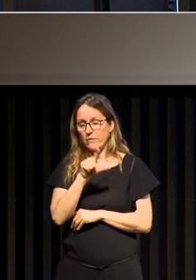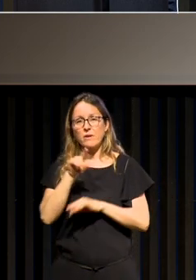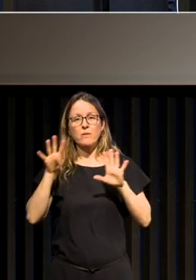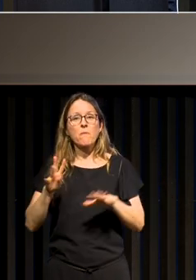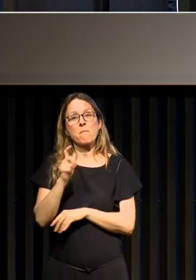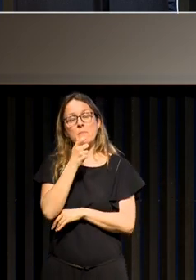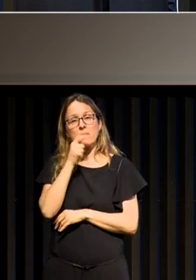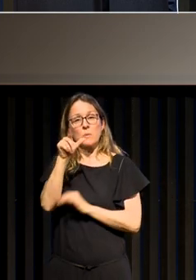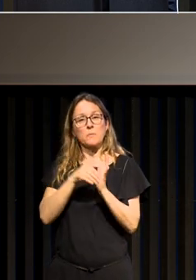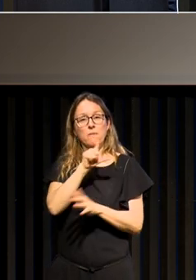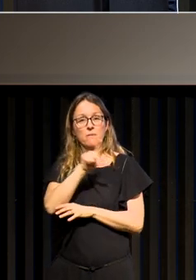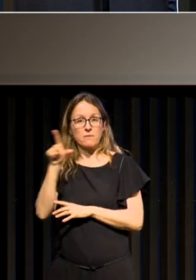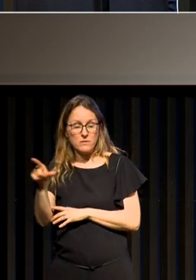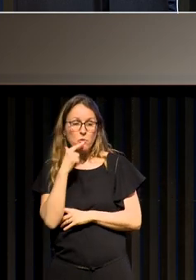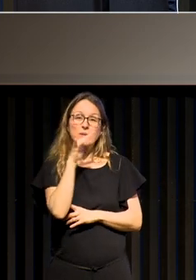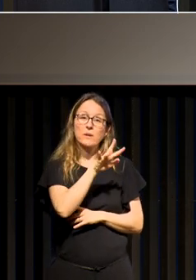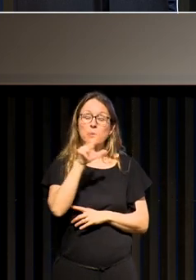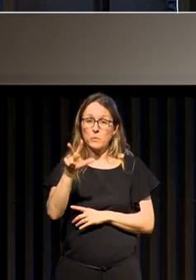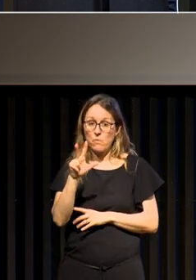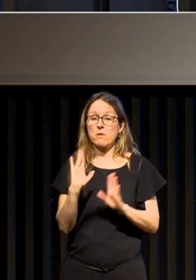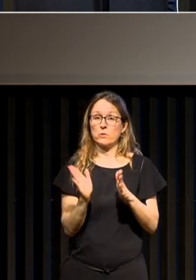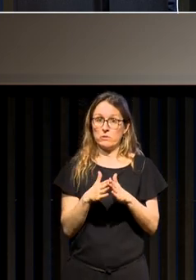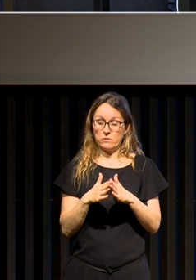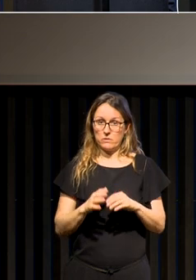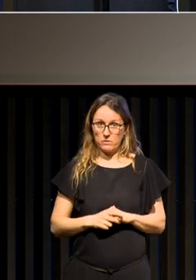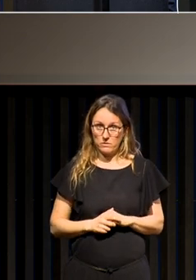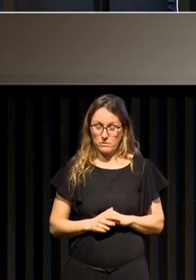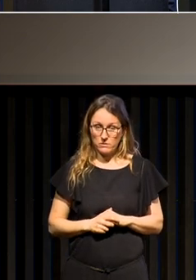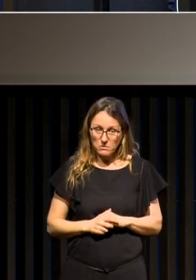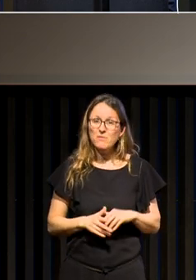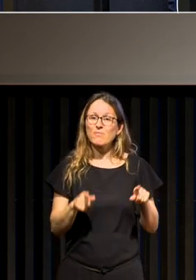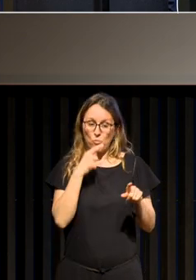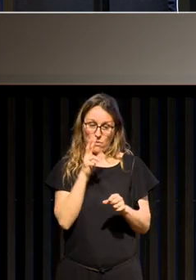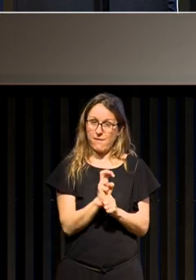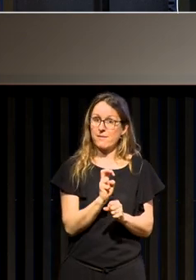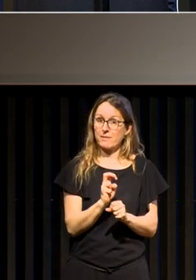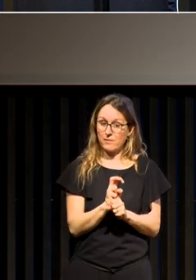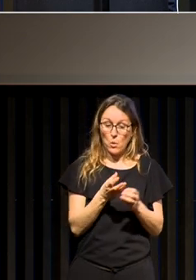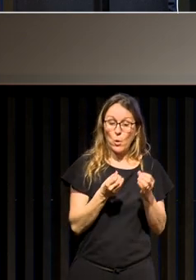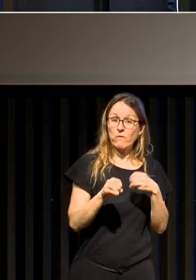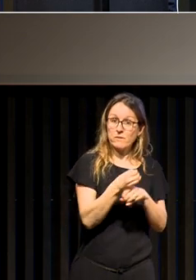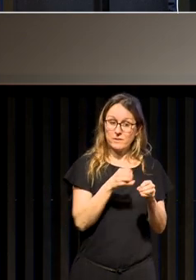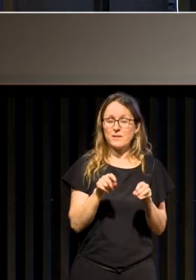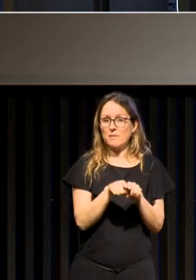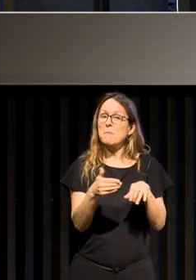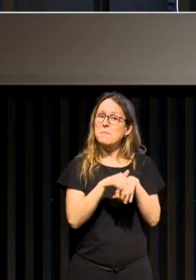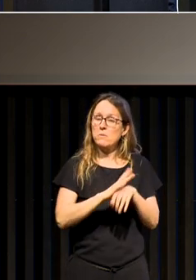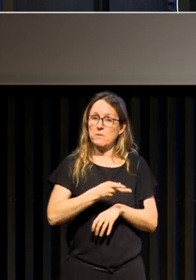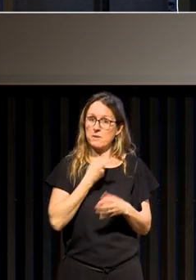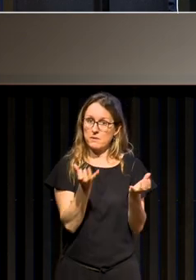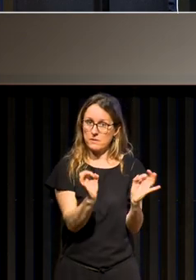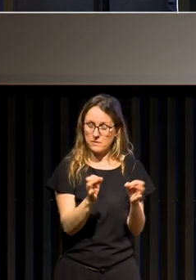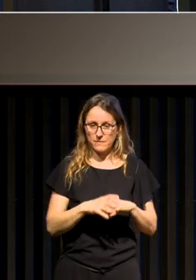2022, nous avons eu 53 demandes de conservation d'ovocytes pour raisons non